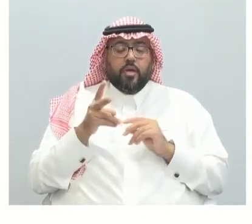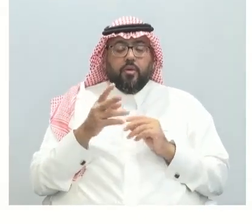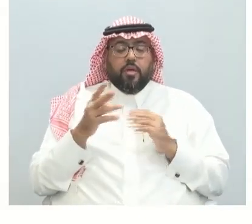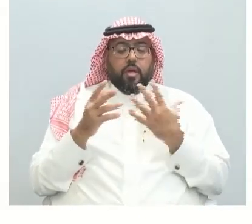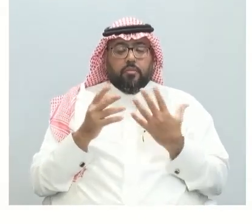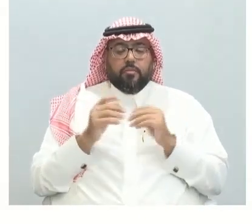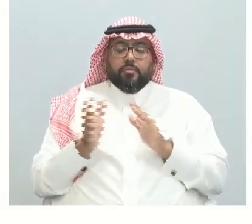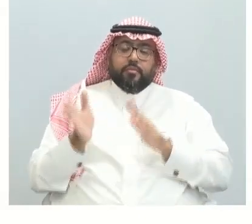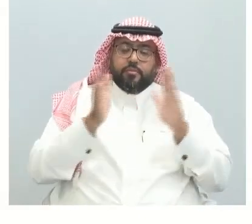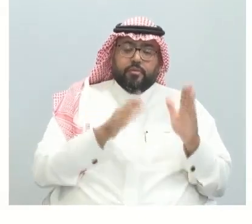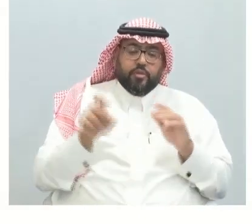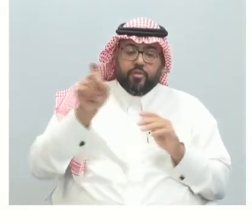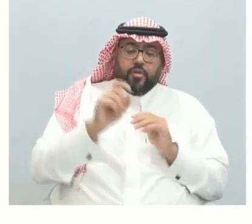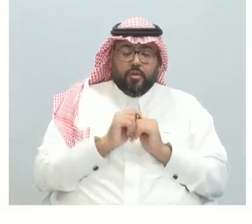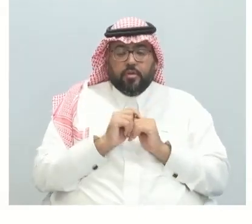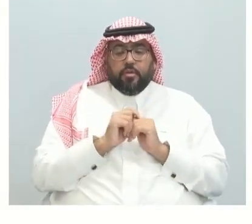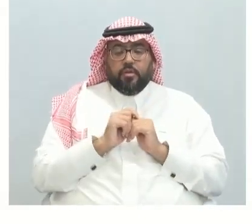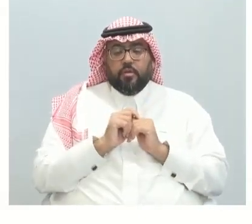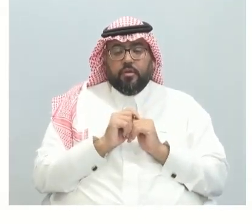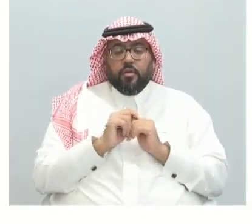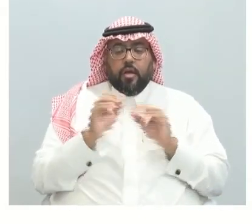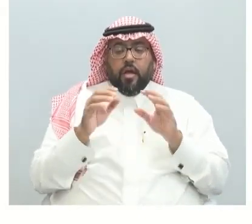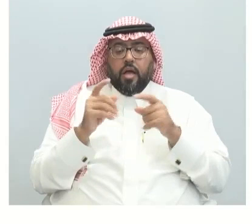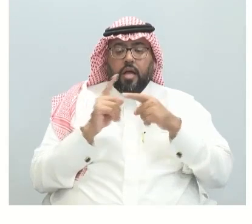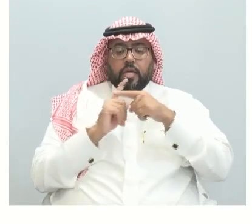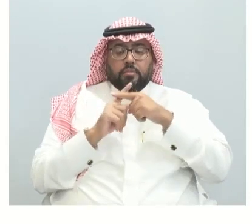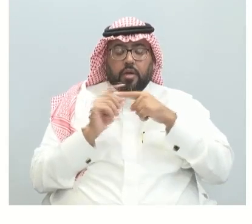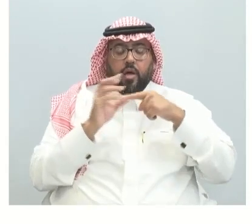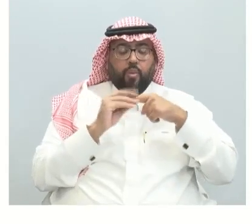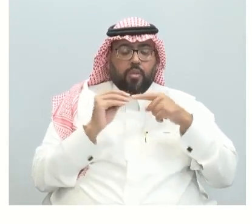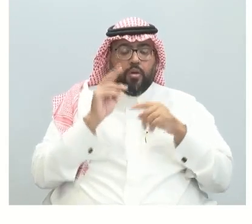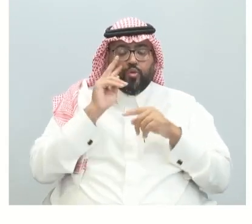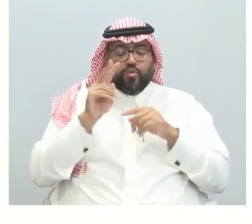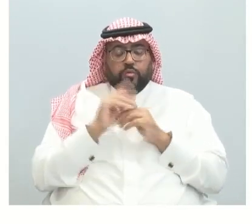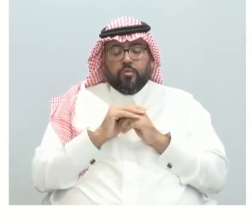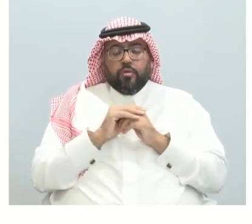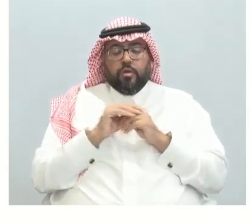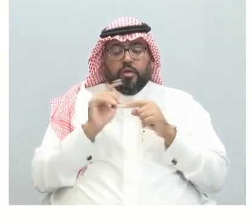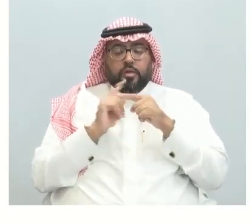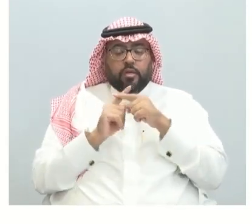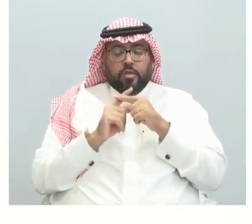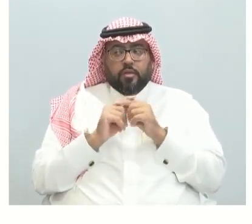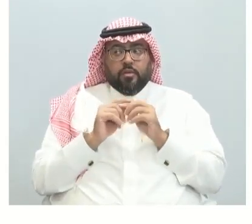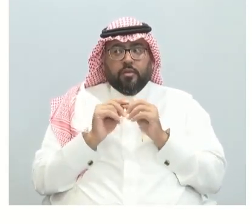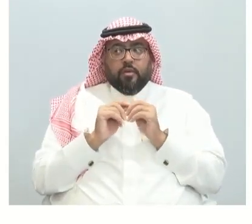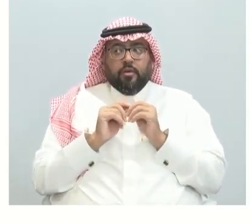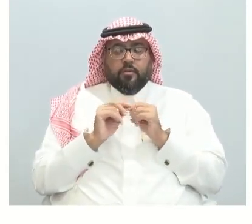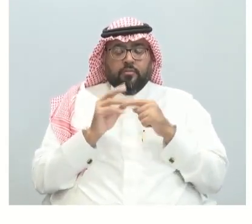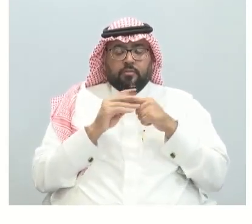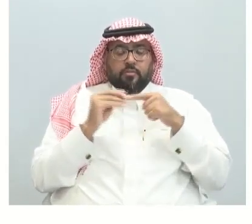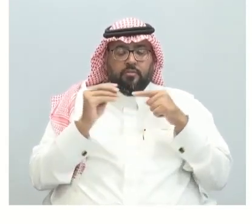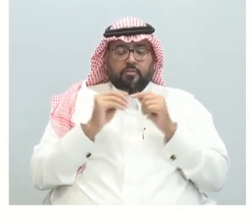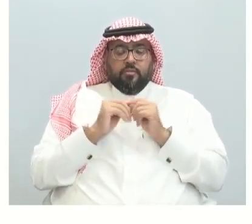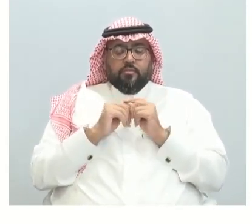ننتقل الى السؤال الاخر ايضا اجمع واطرح ماذا تلاحظون هنا اشاره ماذا هل هي جمع ام